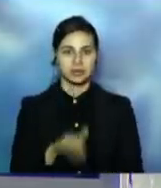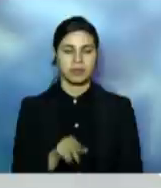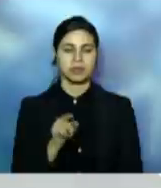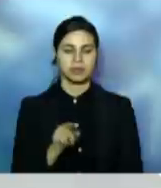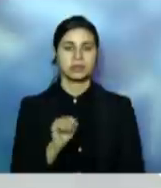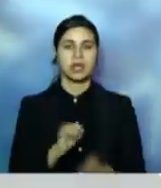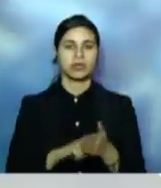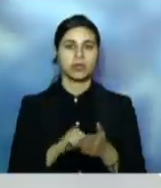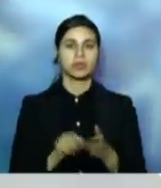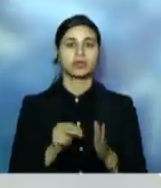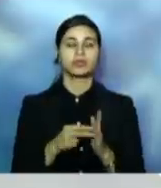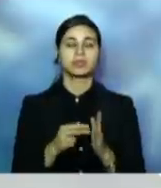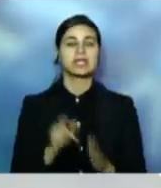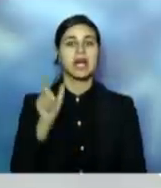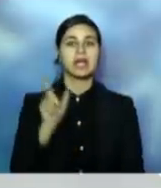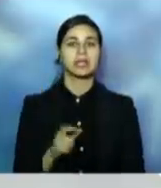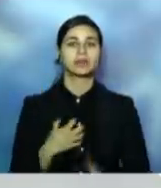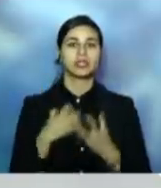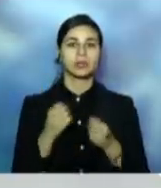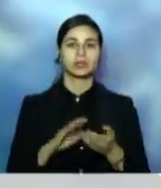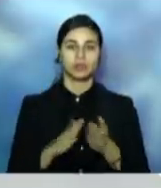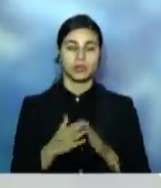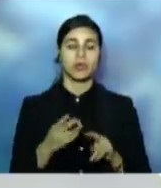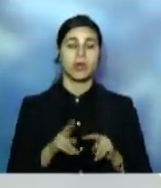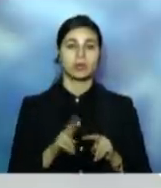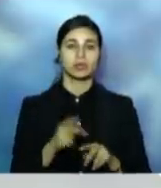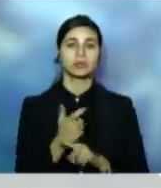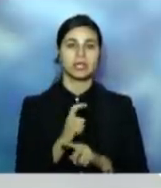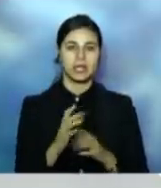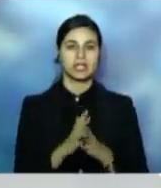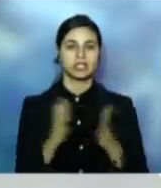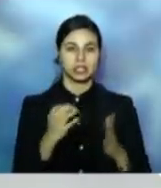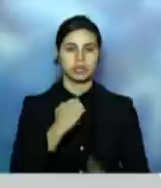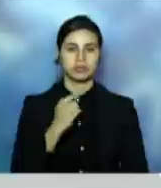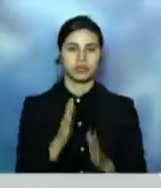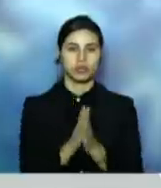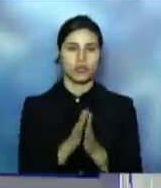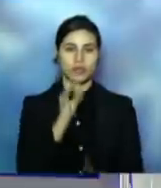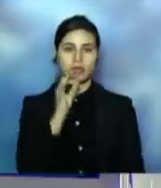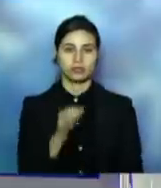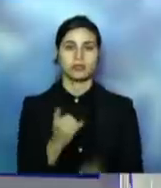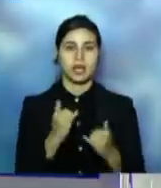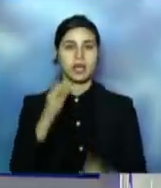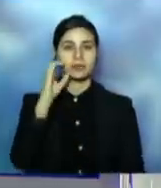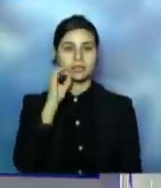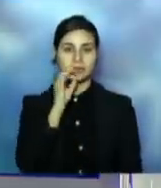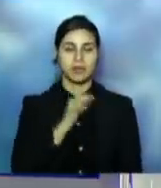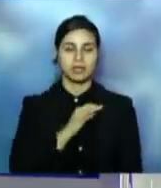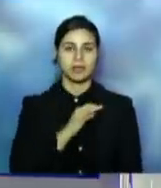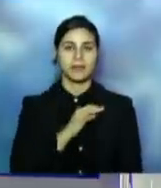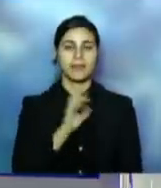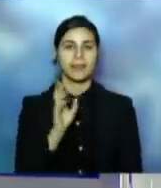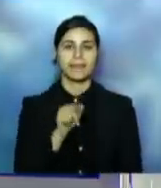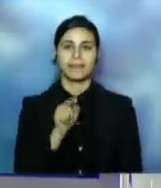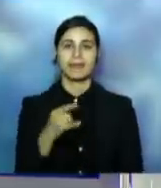არგუმენტი, რომ შევაფასოთ ადამიანის ჯანმრთელობის მდგომარეობა. ამიტომ ძალიან დიდი თხოვნა მექნება. იმედია ახლა მისმენთ თქვენ და